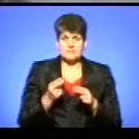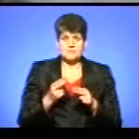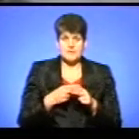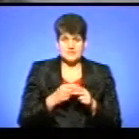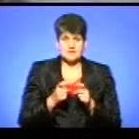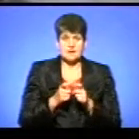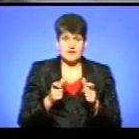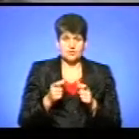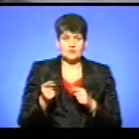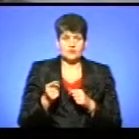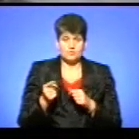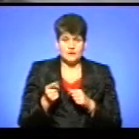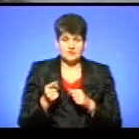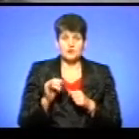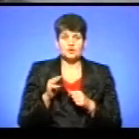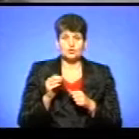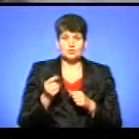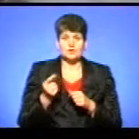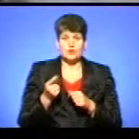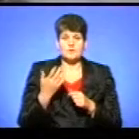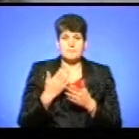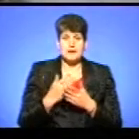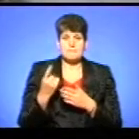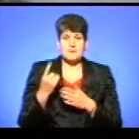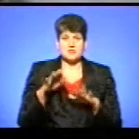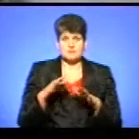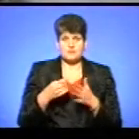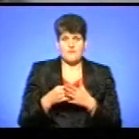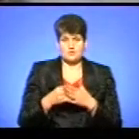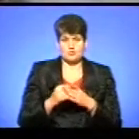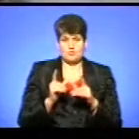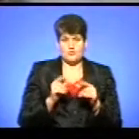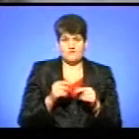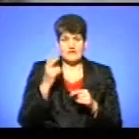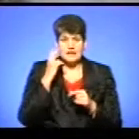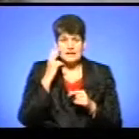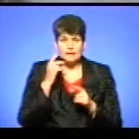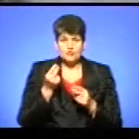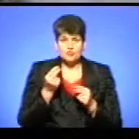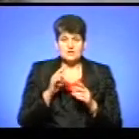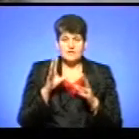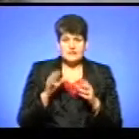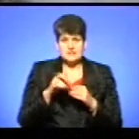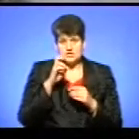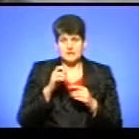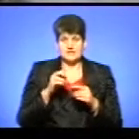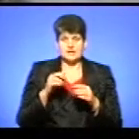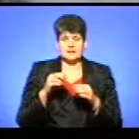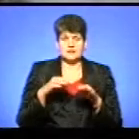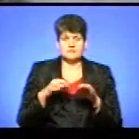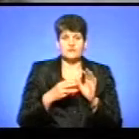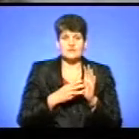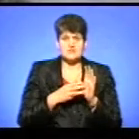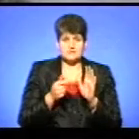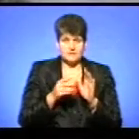карток тернополянина, та Тернопіль має перше місце по вартості проїзду, тому що в Києві коштує весь комунальний транспорт 8 гривень, але